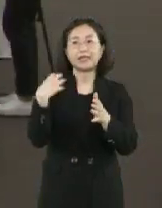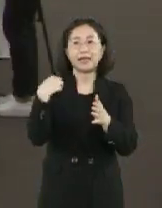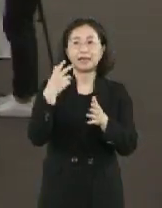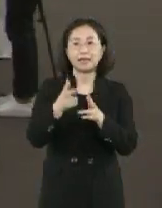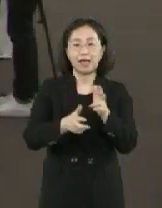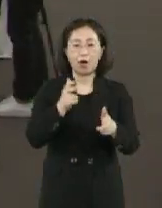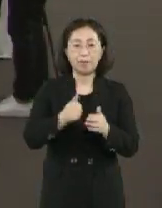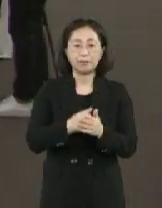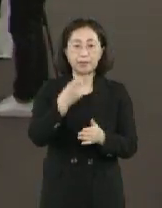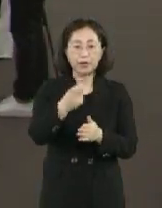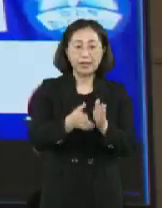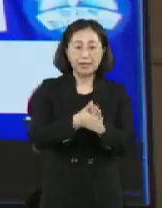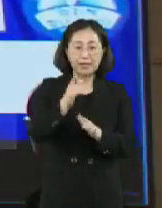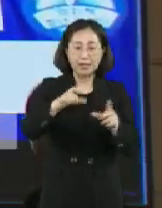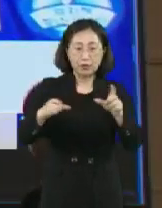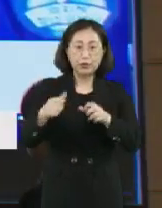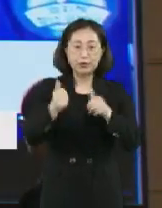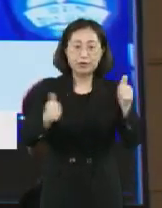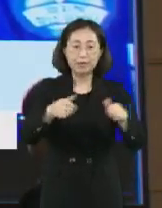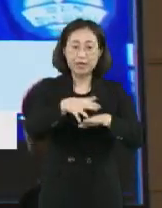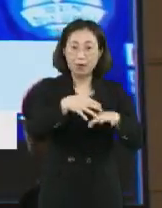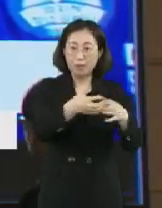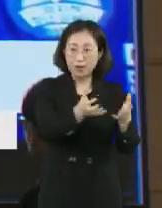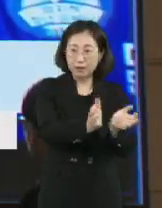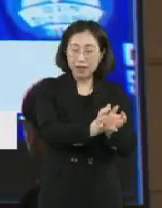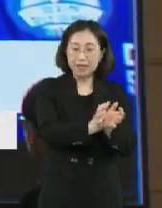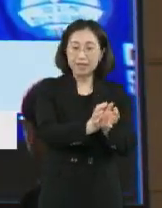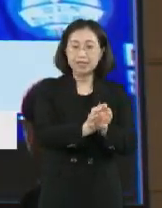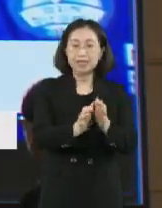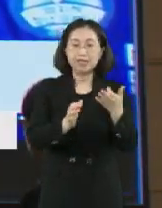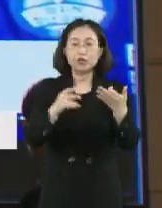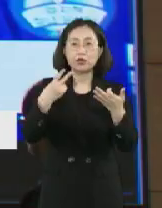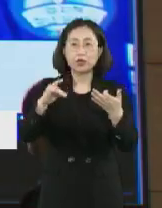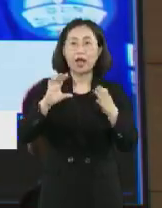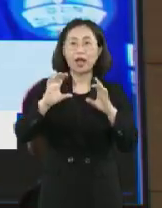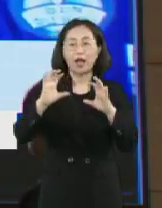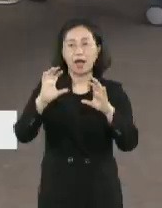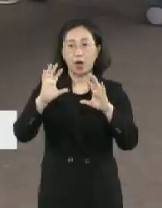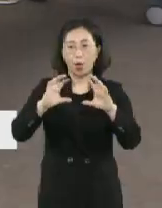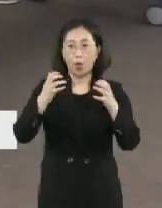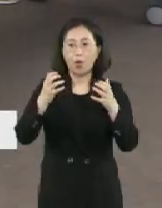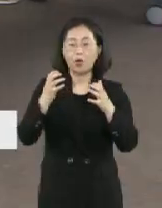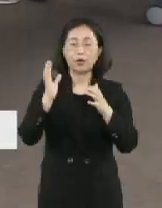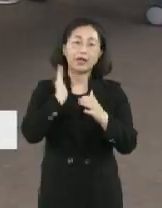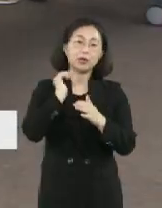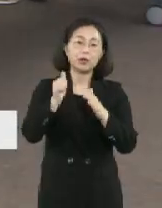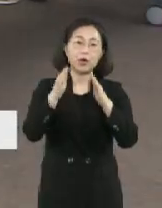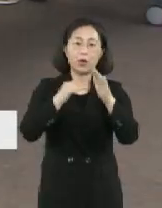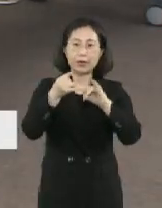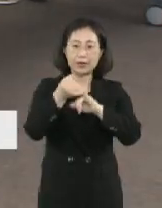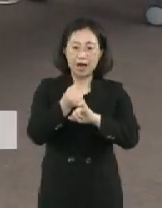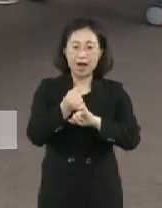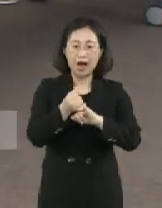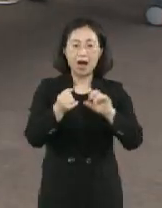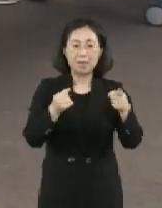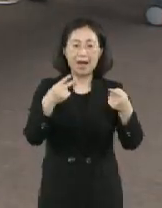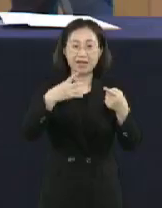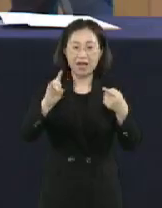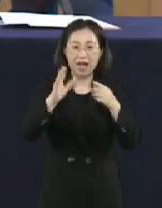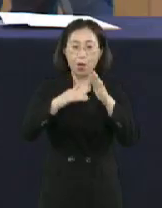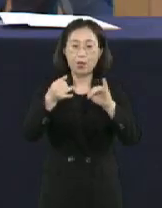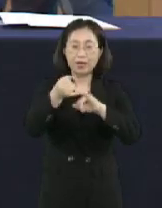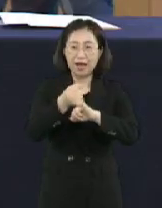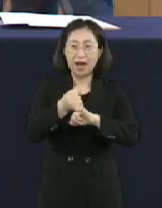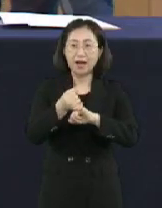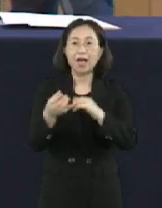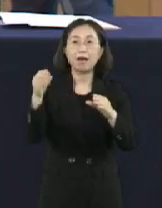그동안 12개 시장 군수 협력체는 19대 대선 공약 확정과 정부 국정 5개년 계획 100대 공약에